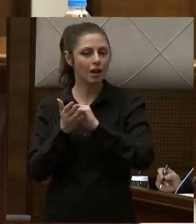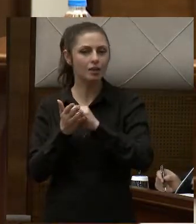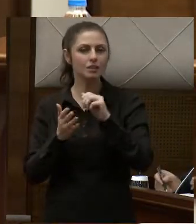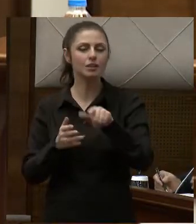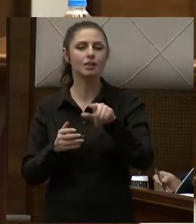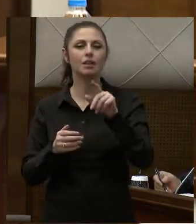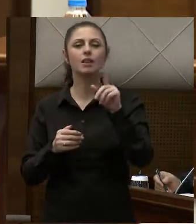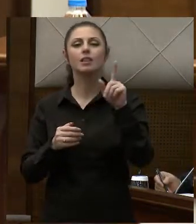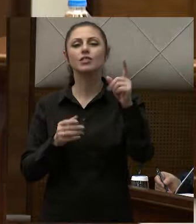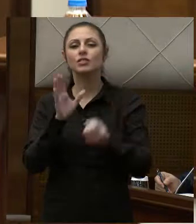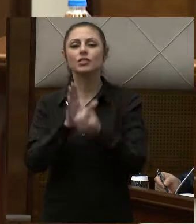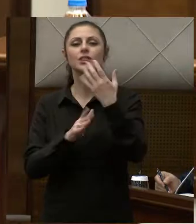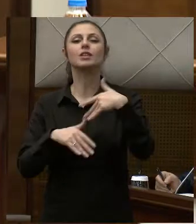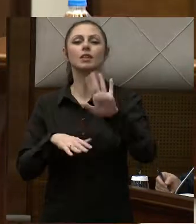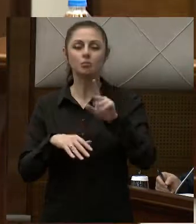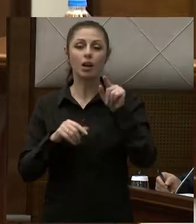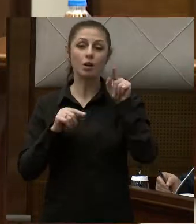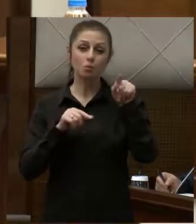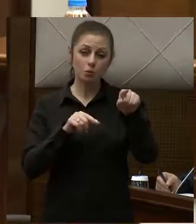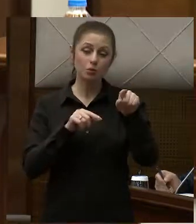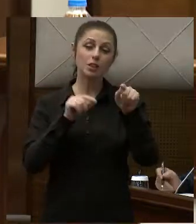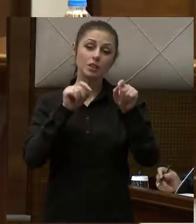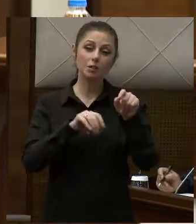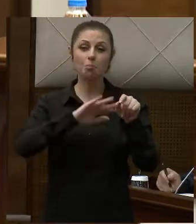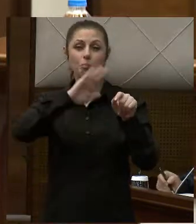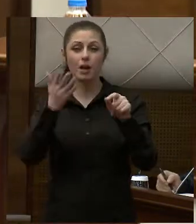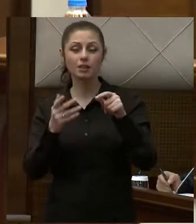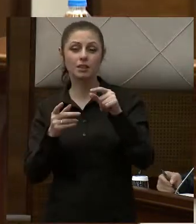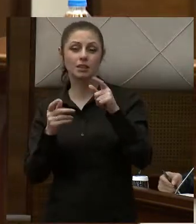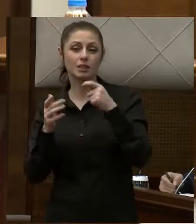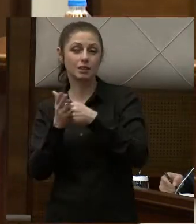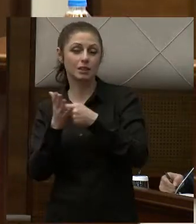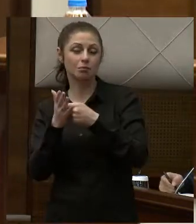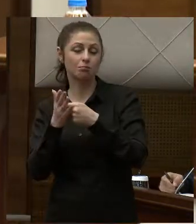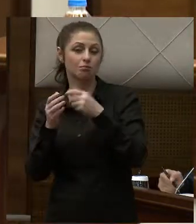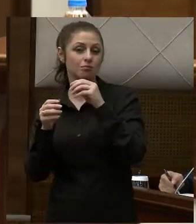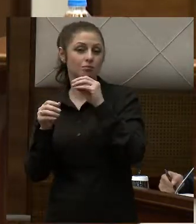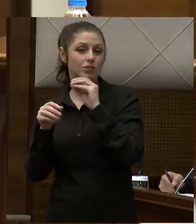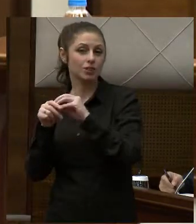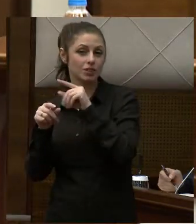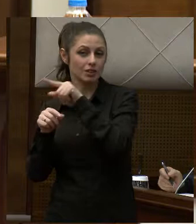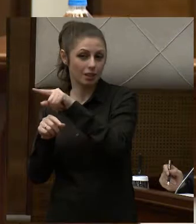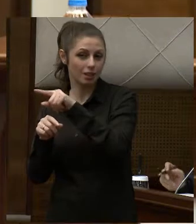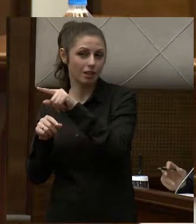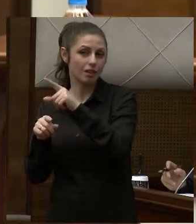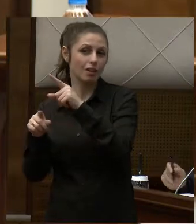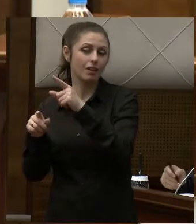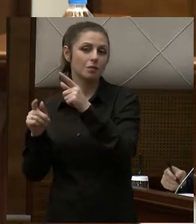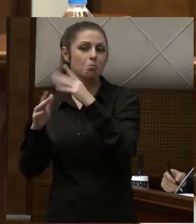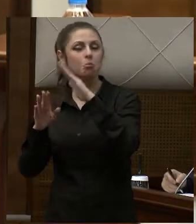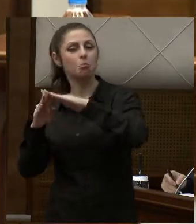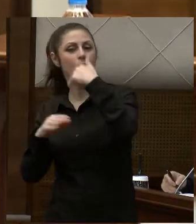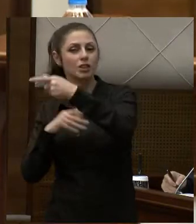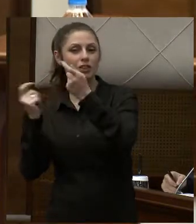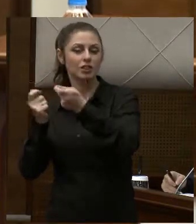başka isimler altında başka tetikçilik yapıyorlar. O gün emekçinin hakları protesto ediyorlar. Böyle bir şey olur mu?